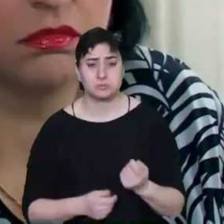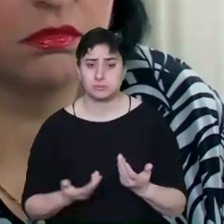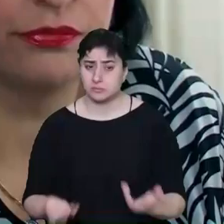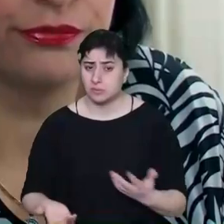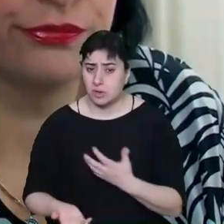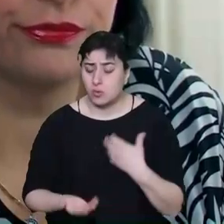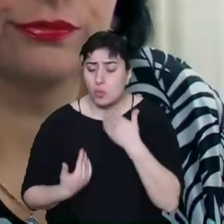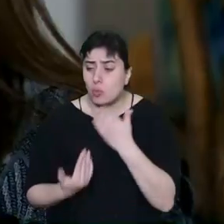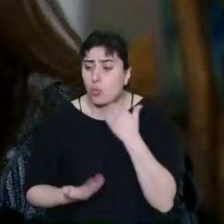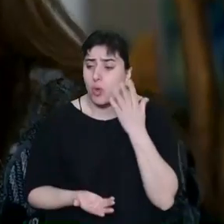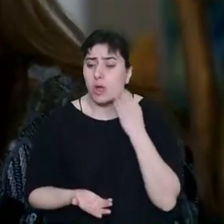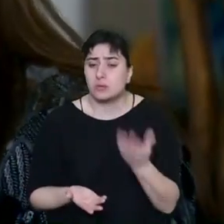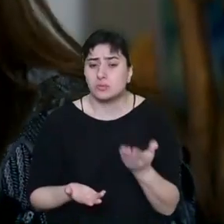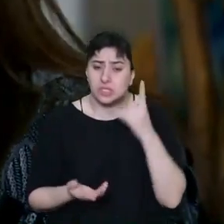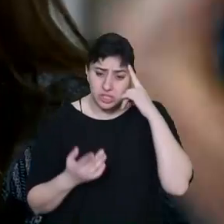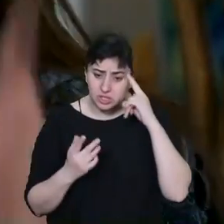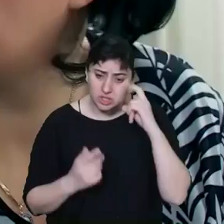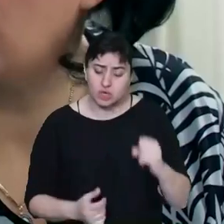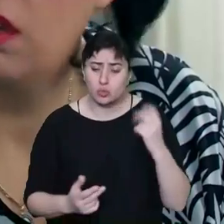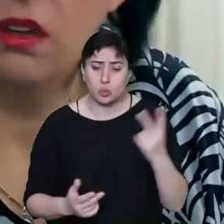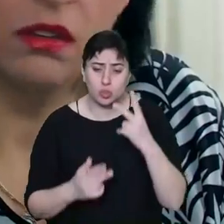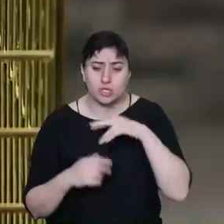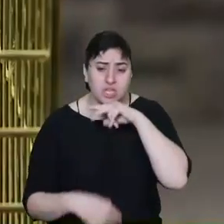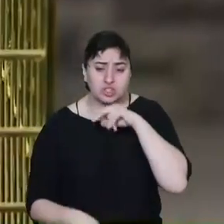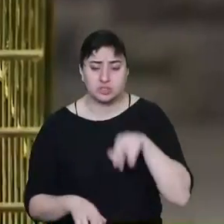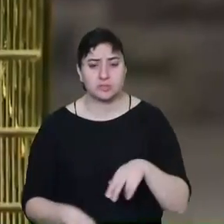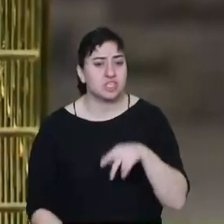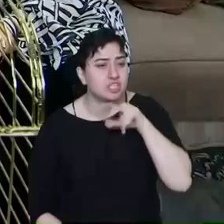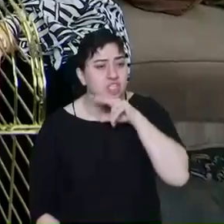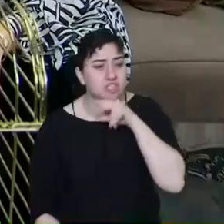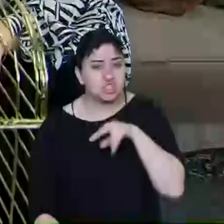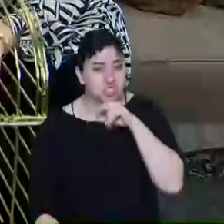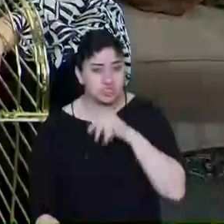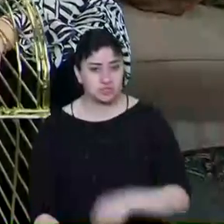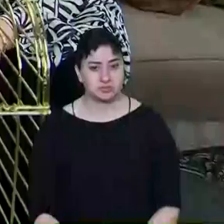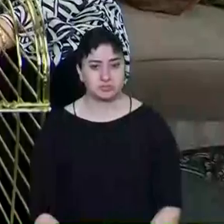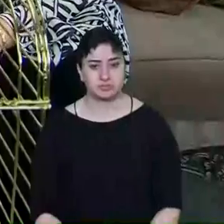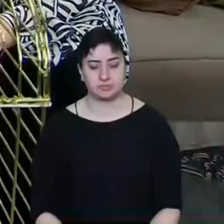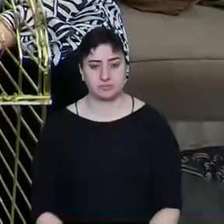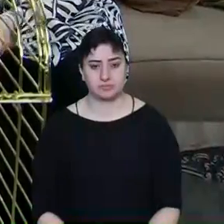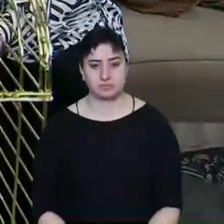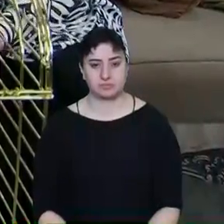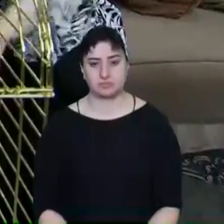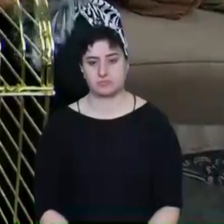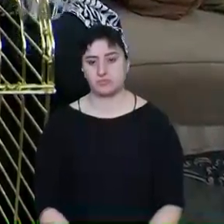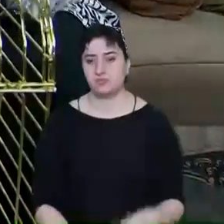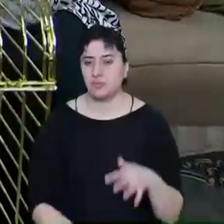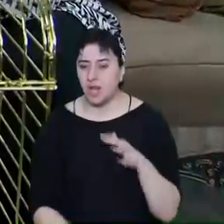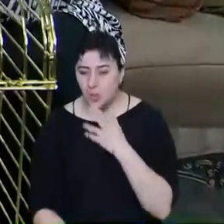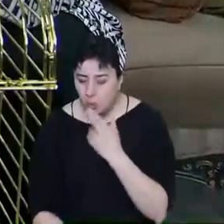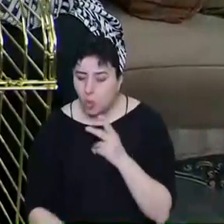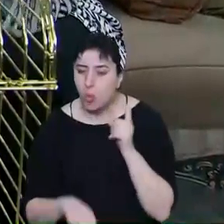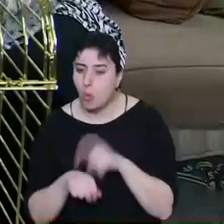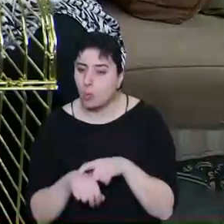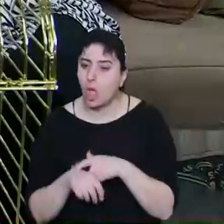Yok Almişkocuğum ya, görmüyor musun işte keçi gibi inatçı. Keçi! Keçi! Ya her